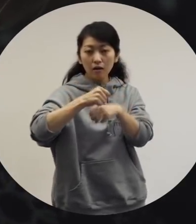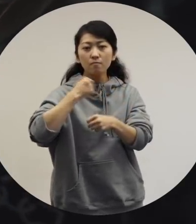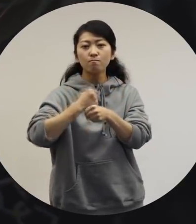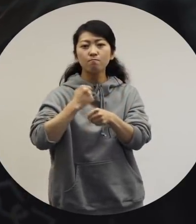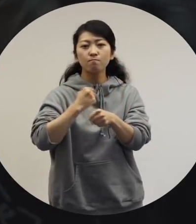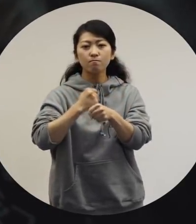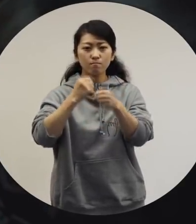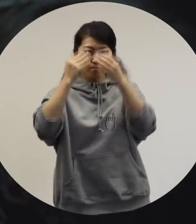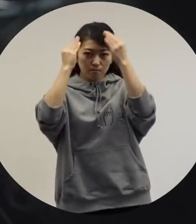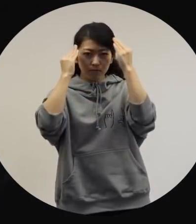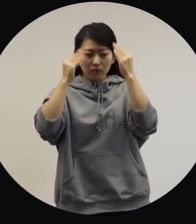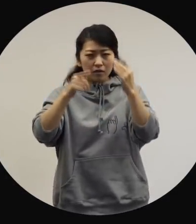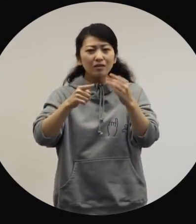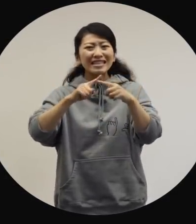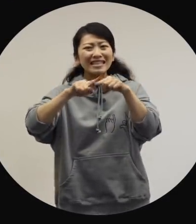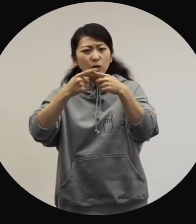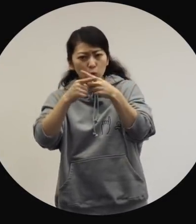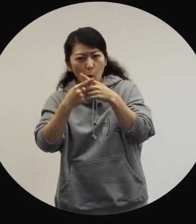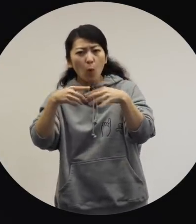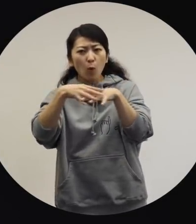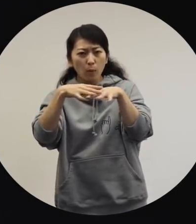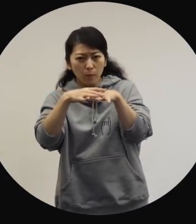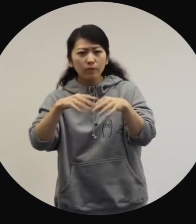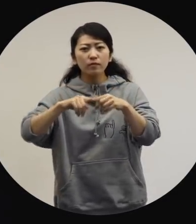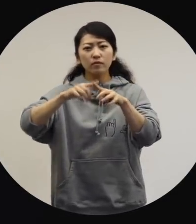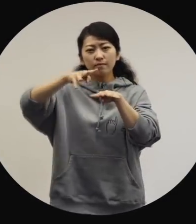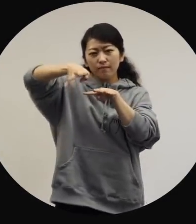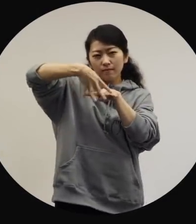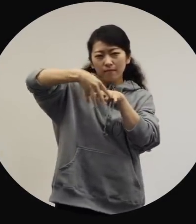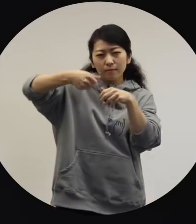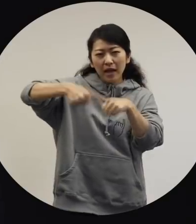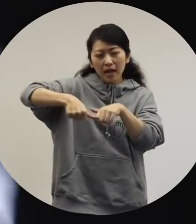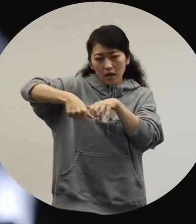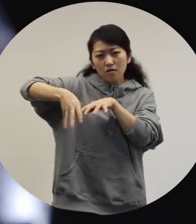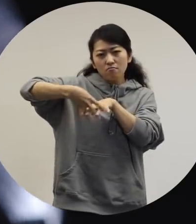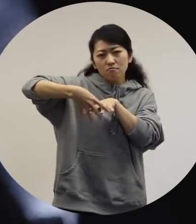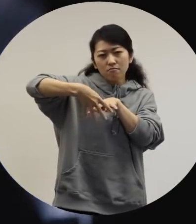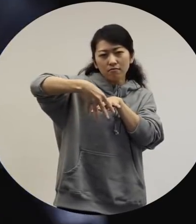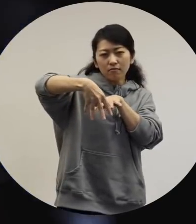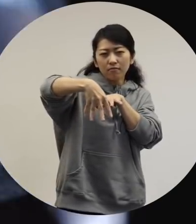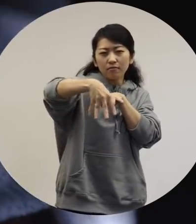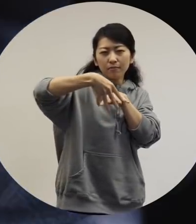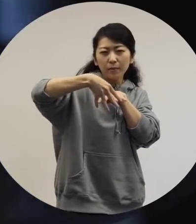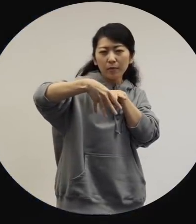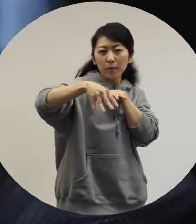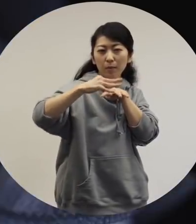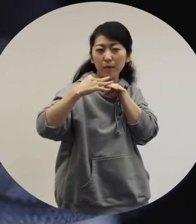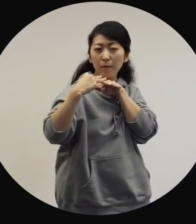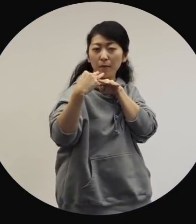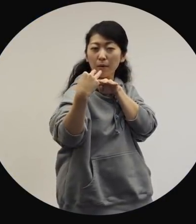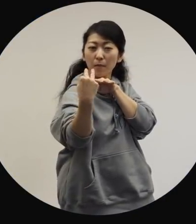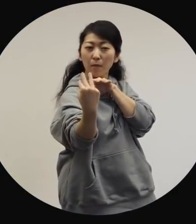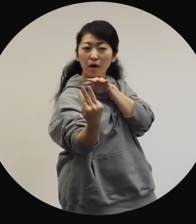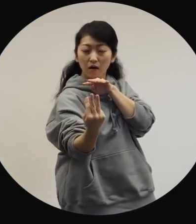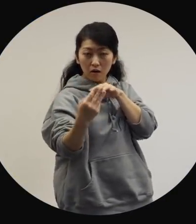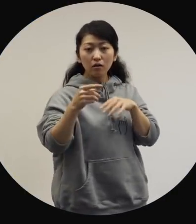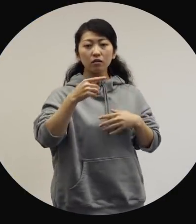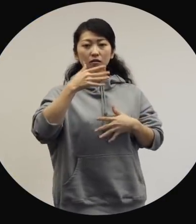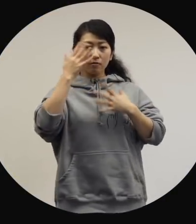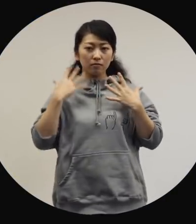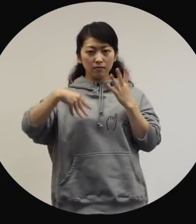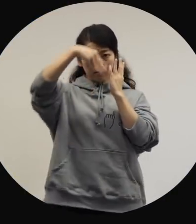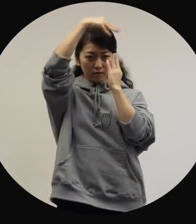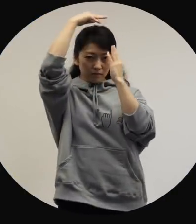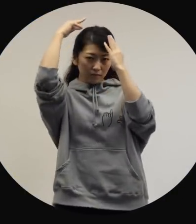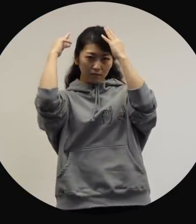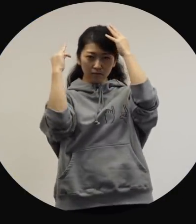なげまして、まあ、それによって、ニット組織を編んだり織物のようなものを作ったりして、まあ、人がま